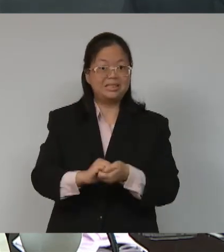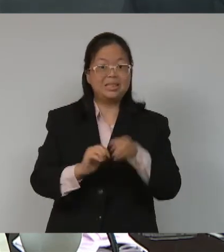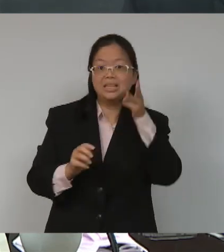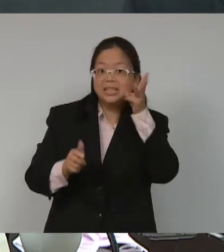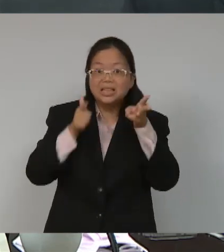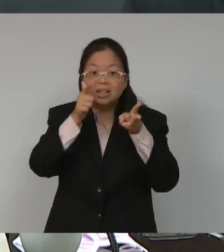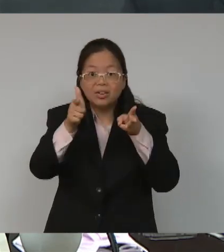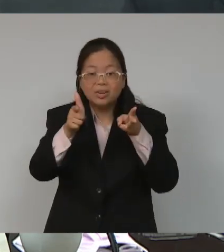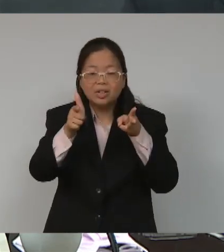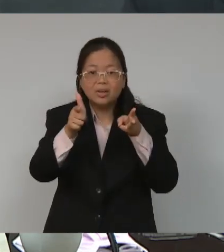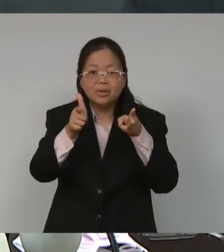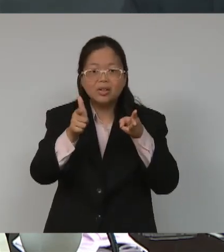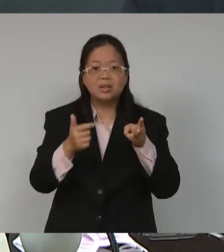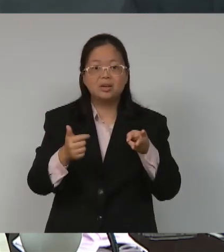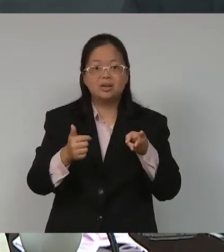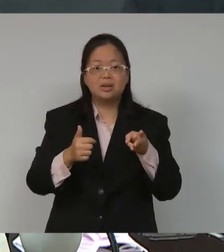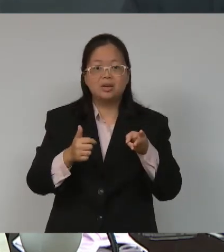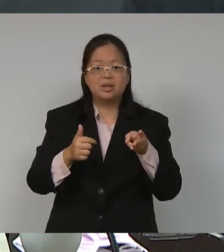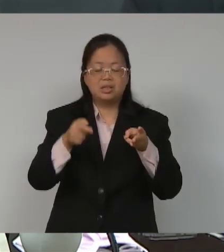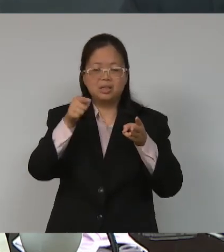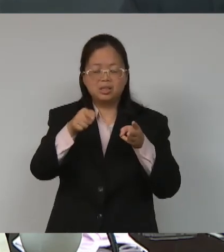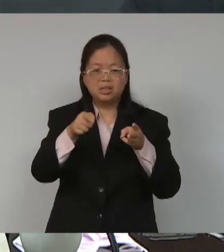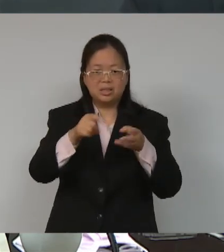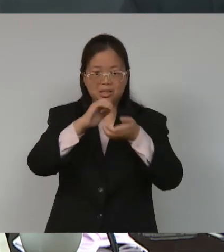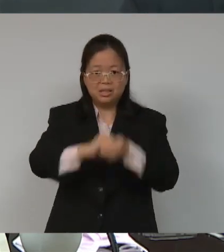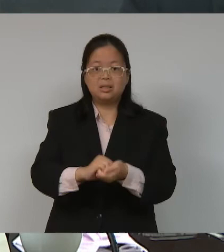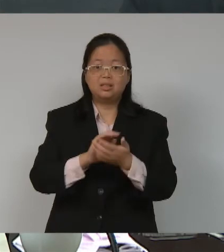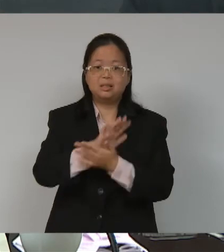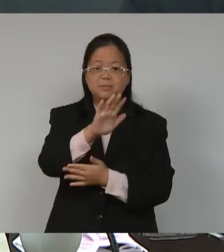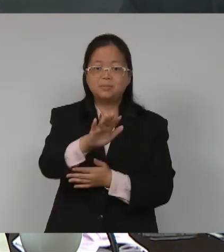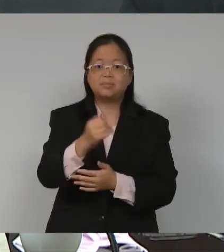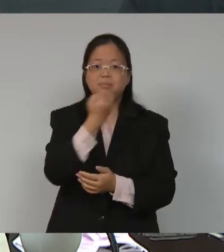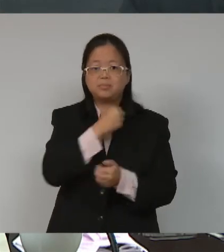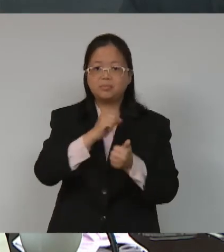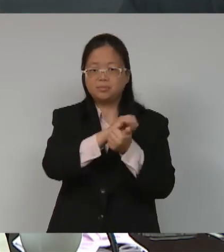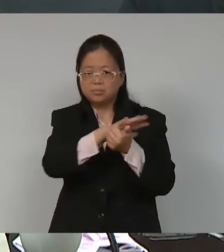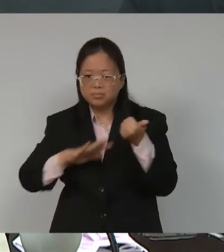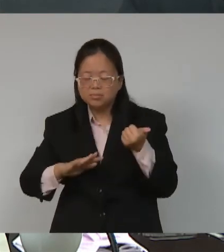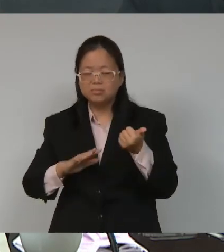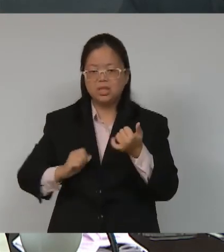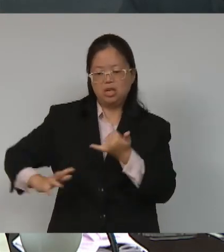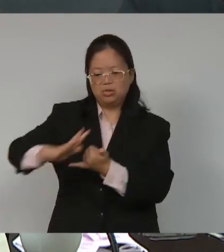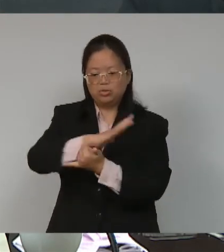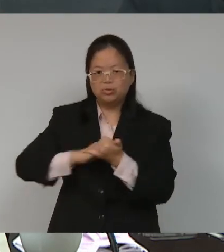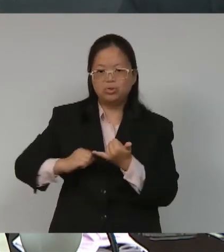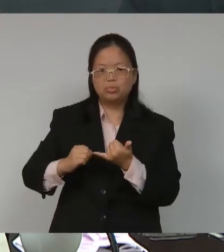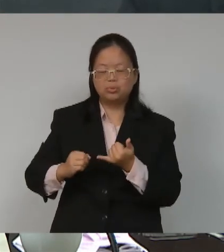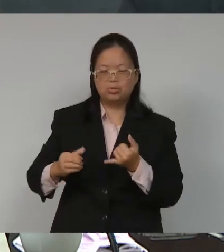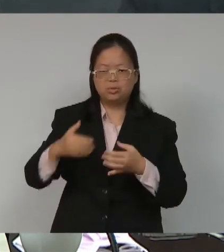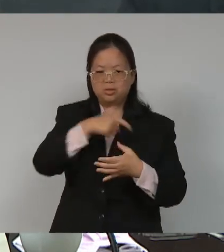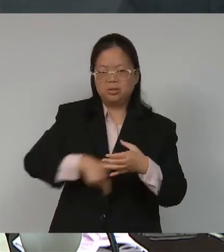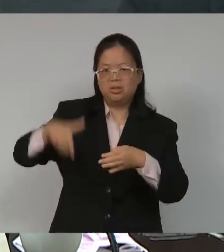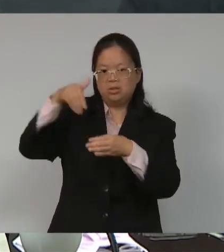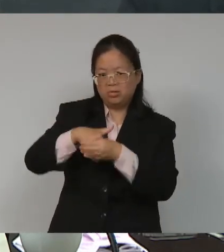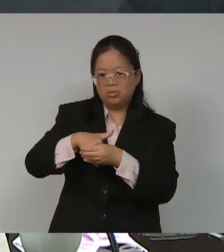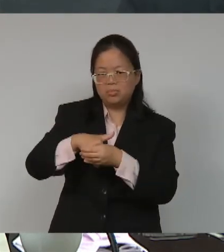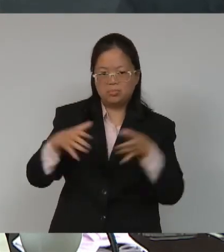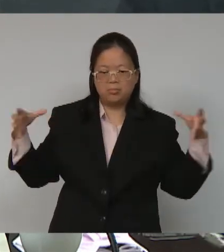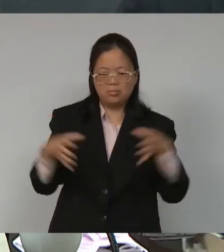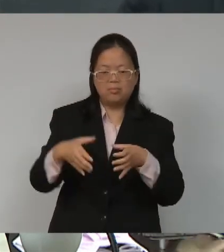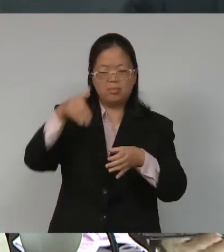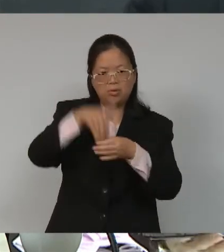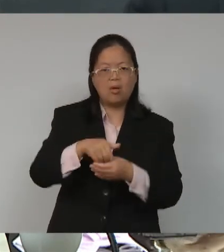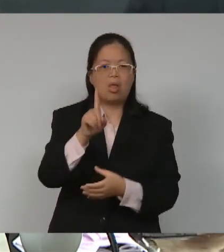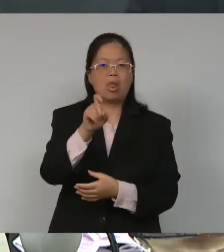更接近公投成立的时间点没办法并同大选举行的话，我想会遭遇到很严格的批判。